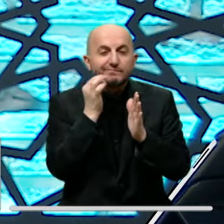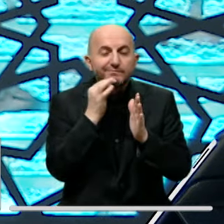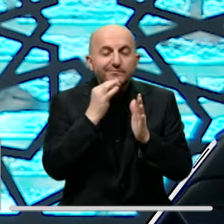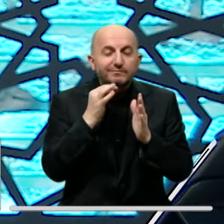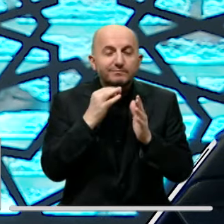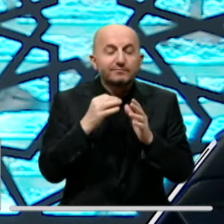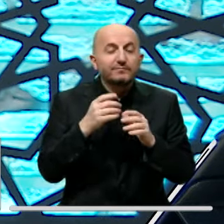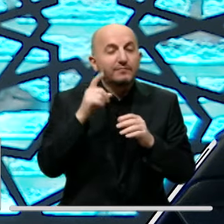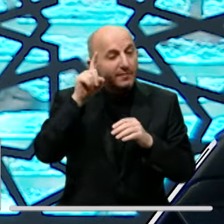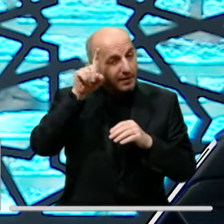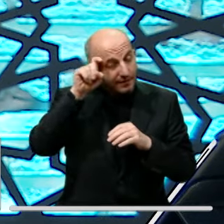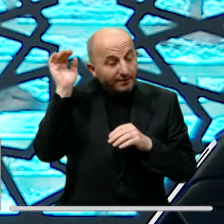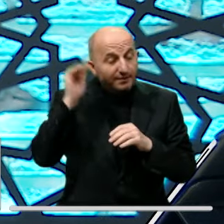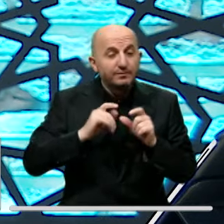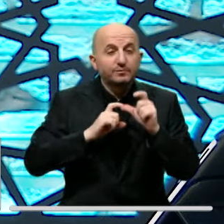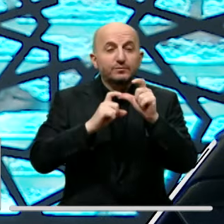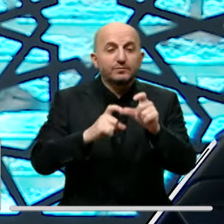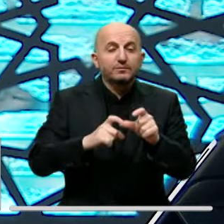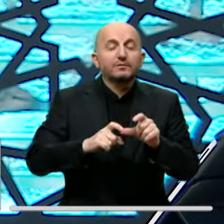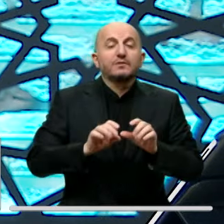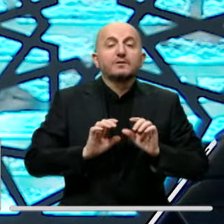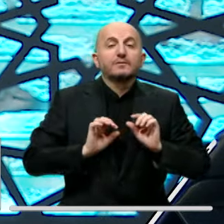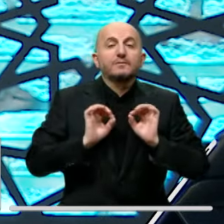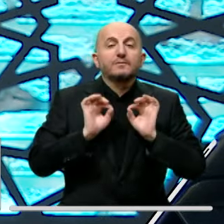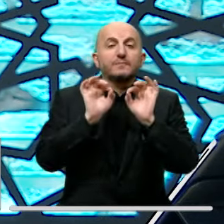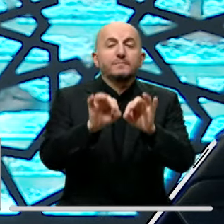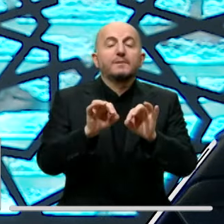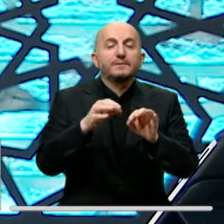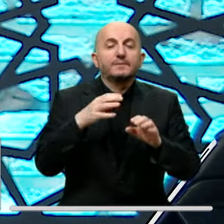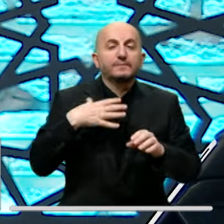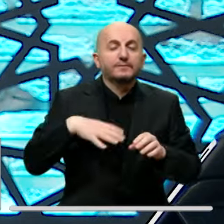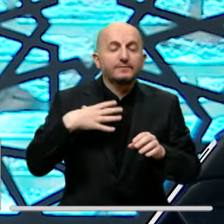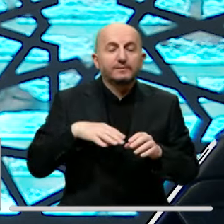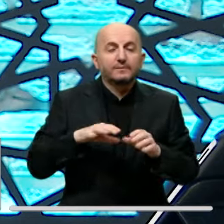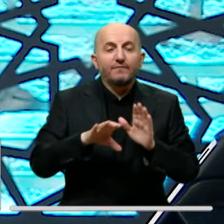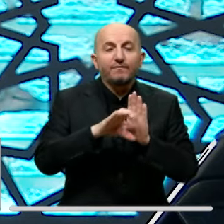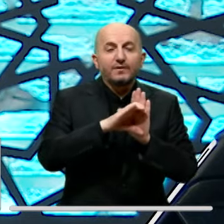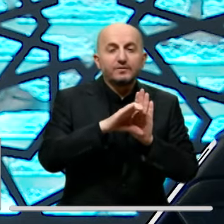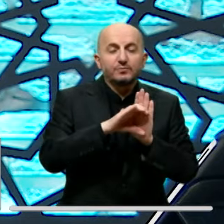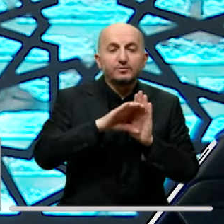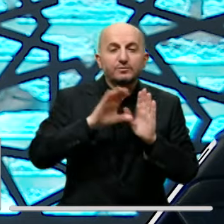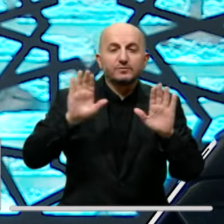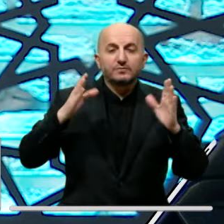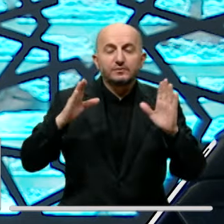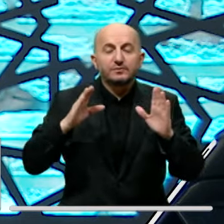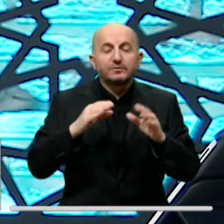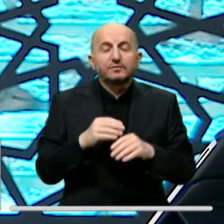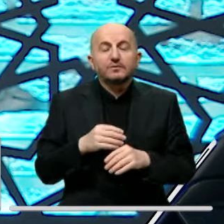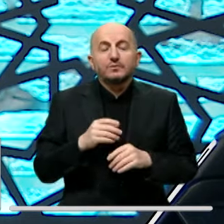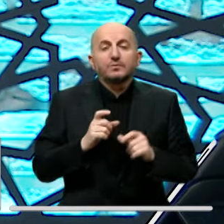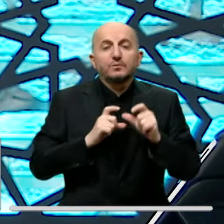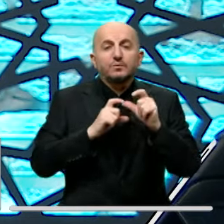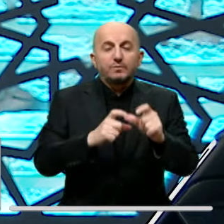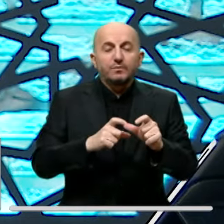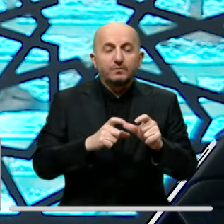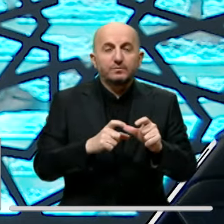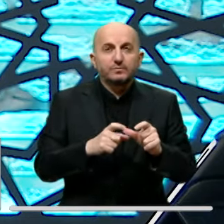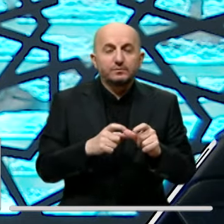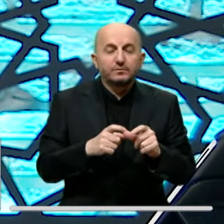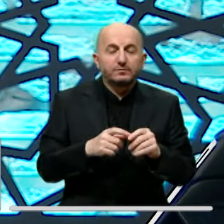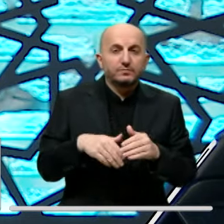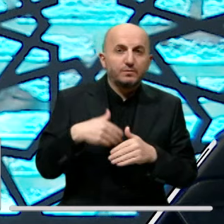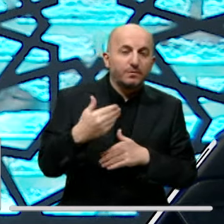gelen soruları an be an iletmek isterseniz eğer Facebook ve Instagram üzerinden Diyanete Soralım sayfalarına ulaşabilirsiniz. Daha sonra